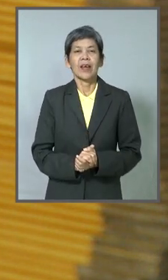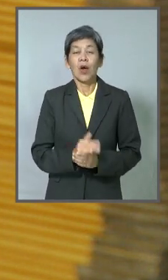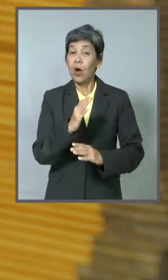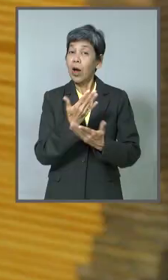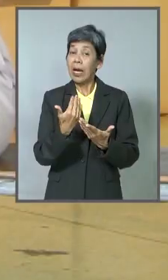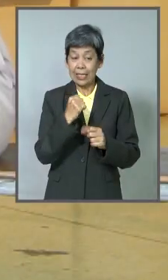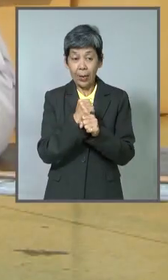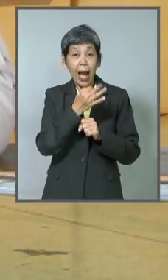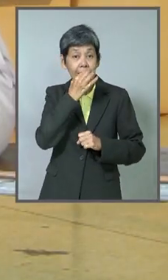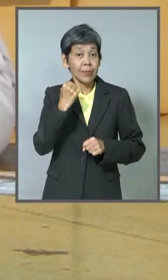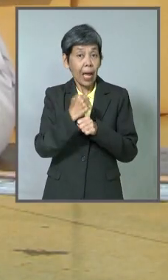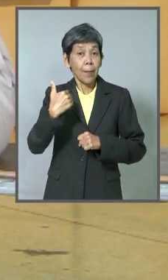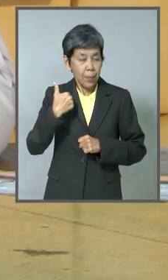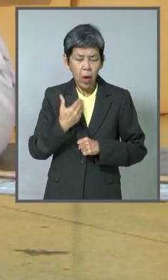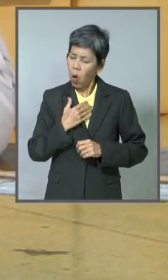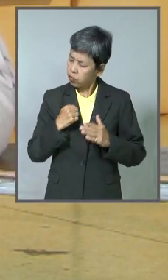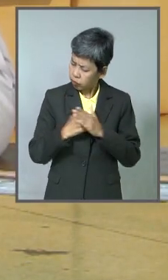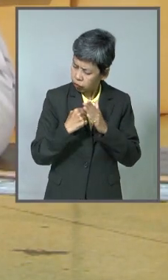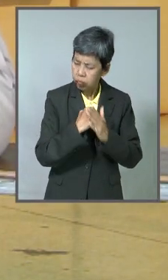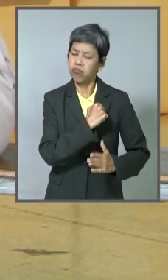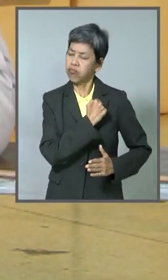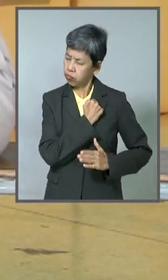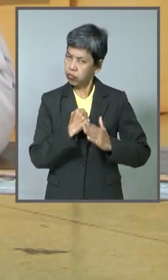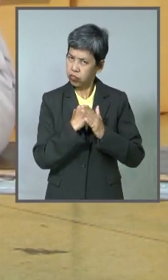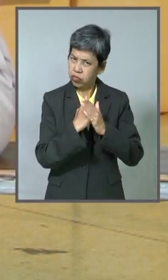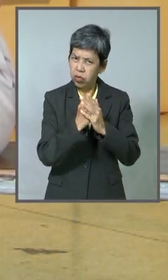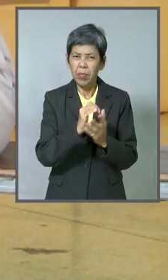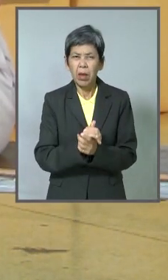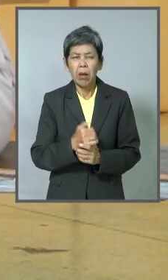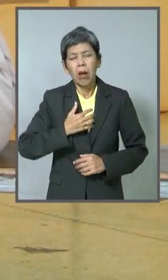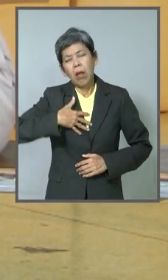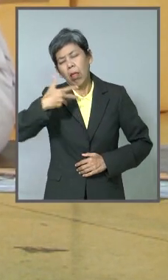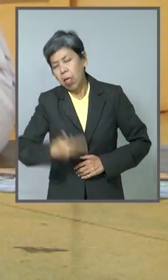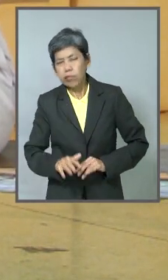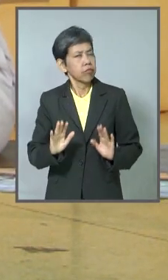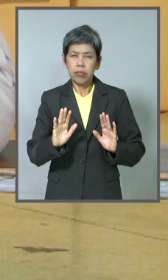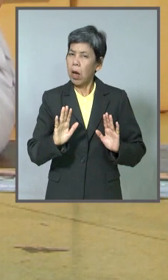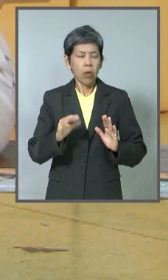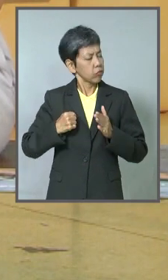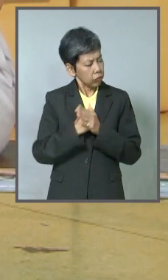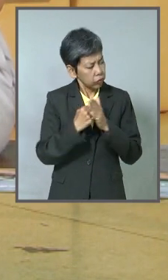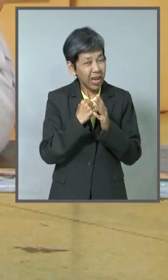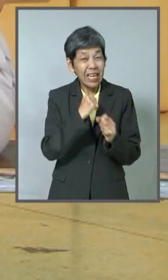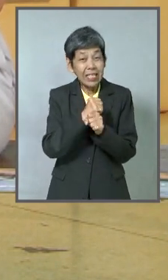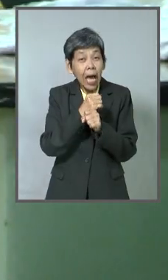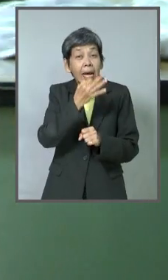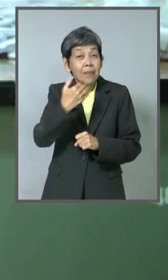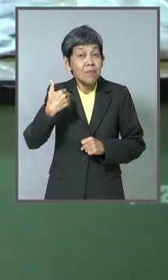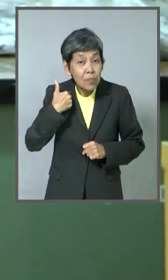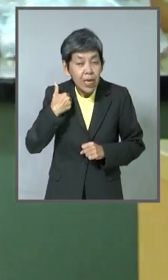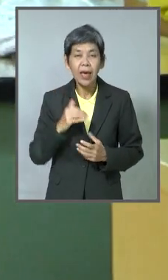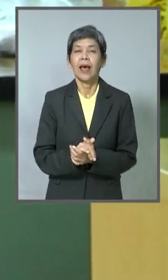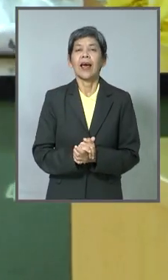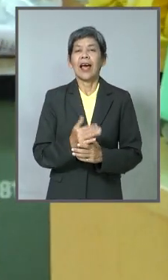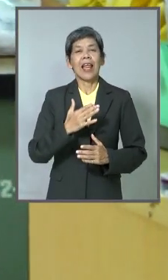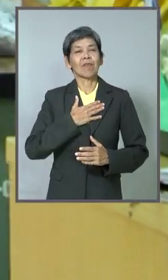การทำงานค่ะ สำหรับคนที่มีงานทำนะครับก็ขอให้สู้ต่อไปนะครับอย่าไปท้ออย่าไปถอยว่าการ